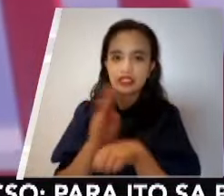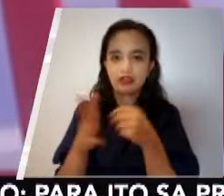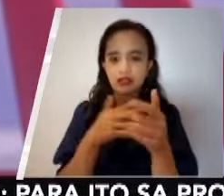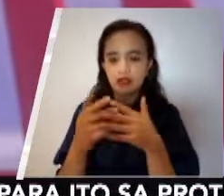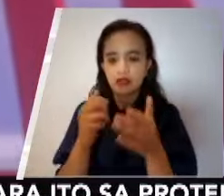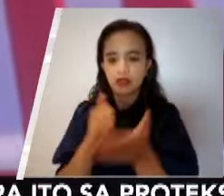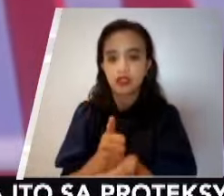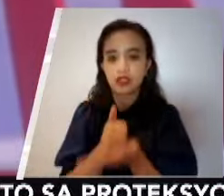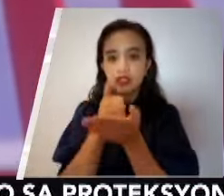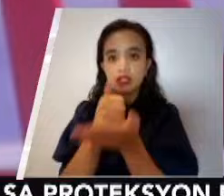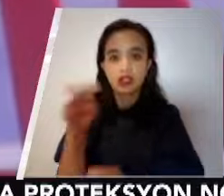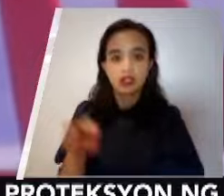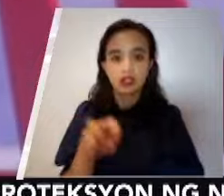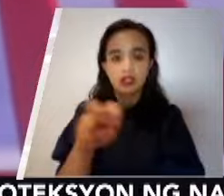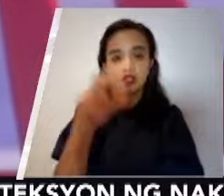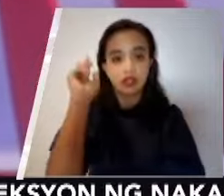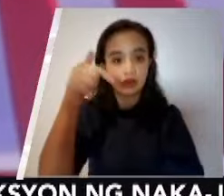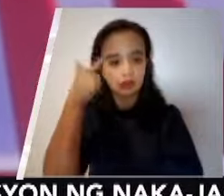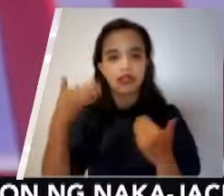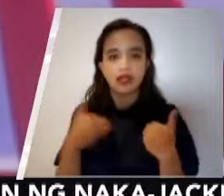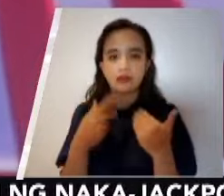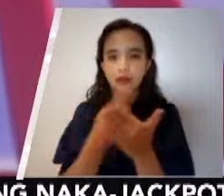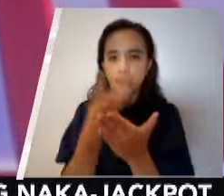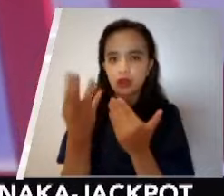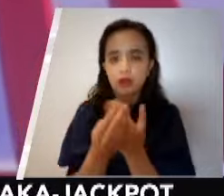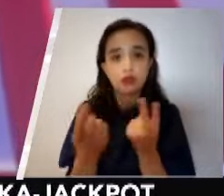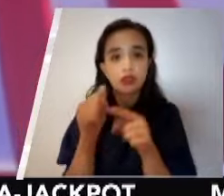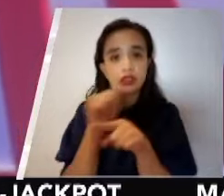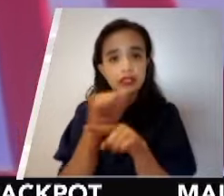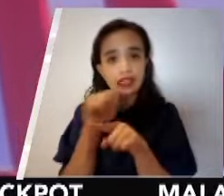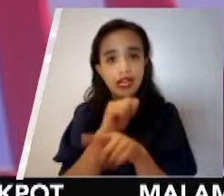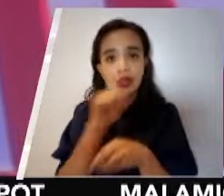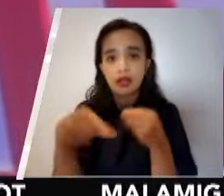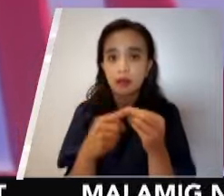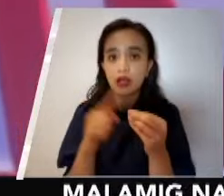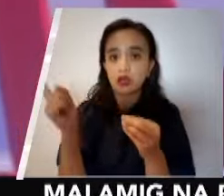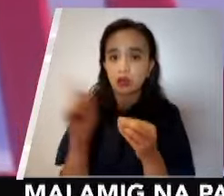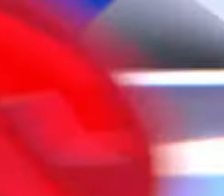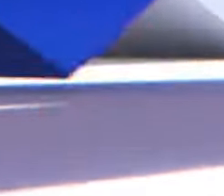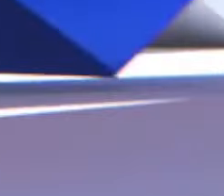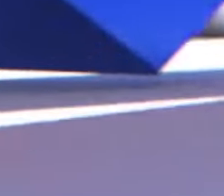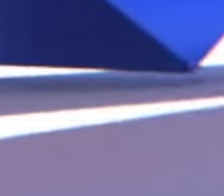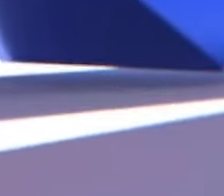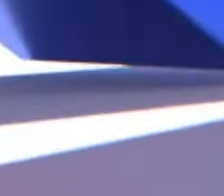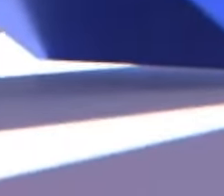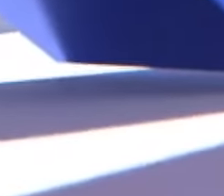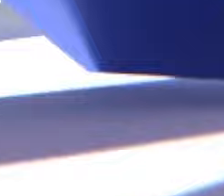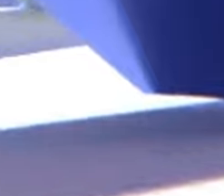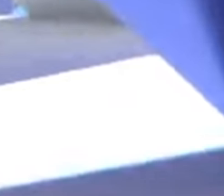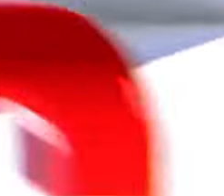ang gobyerno para sanayin kayo kaugnay sa mga posibleng negosyo. At nakatutok si Mariz Umali.